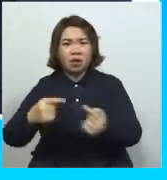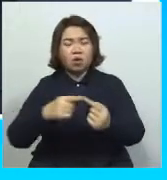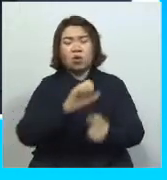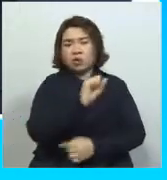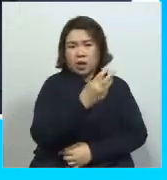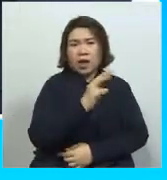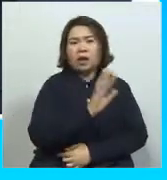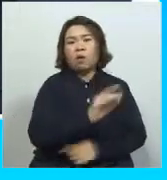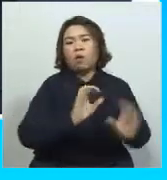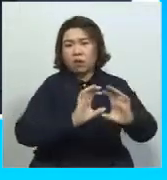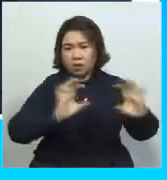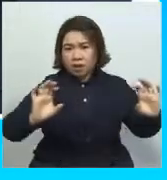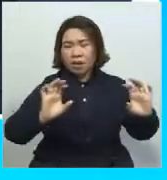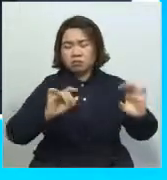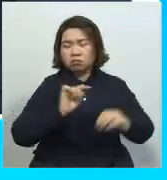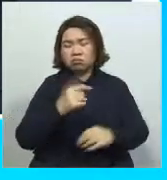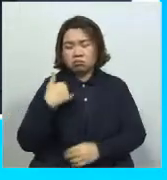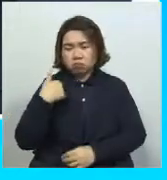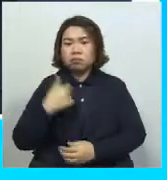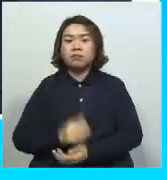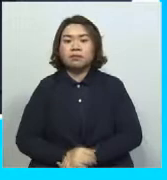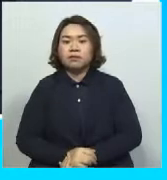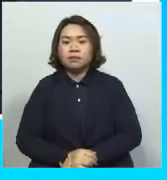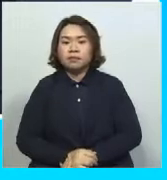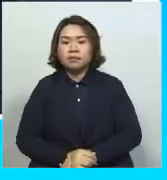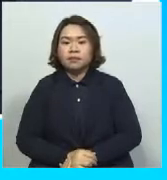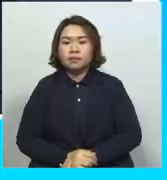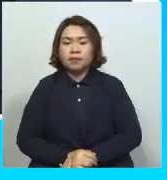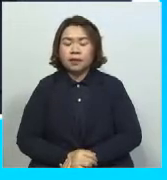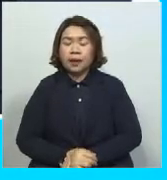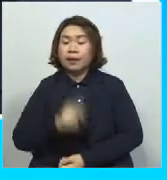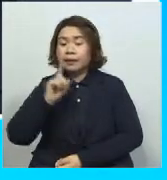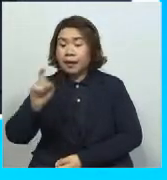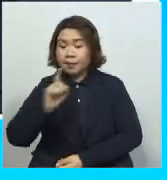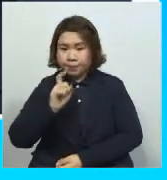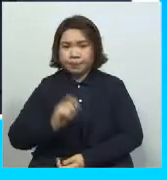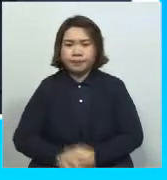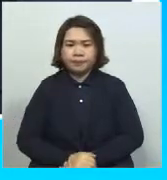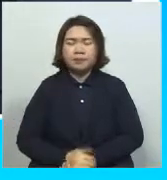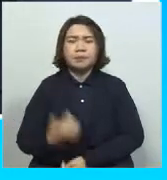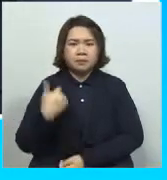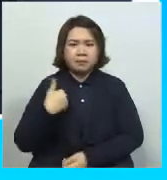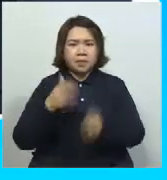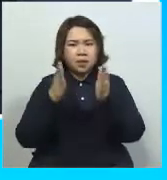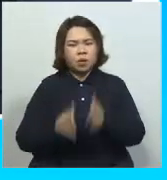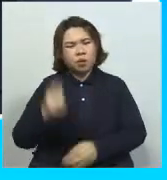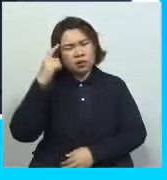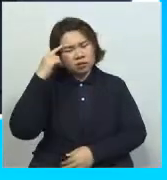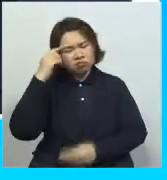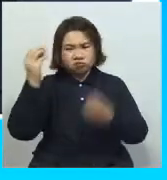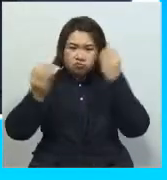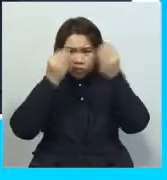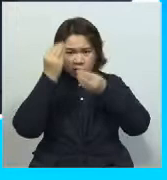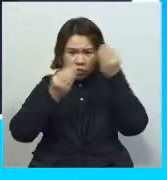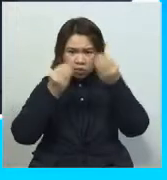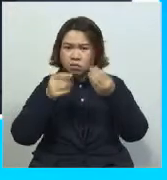ฐที่เป็นค่ารักษาพยาบาลนะคะ และมีความที่เข้าใจที่ไม่คาดที่ค่อนข้างคาดเคลื่อนไม่ตรงกันแบบนี้นะครับเราเอง